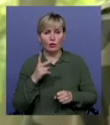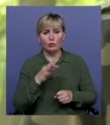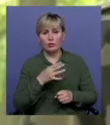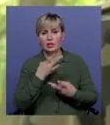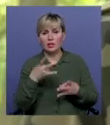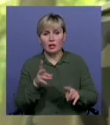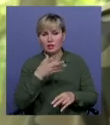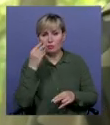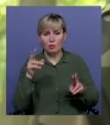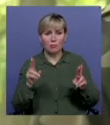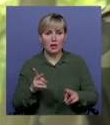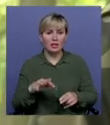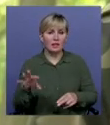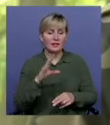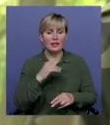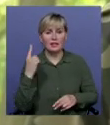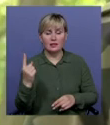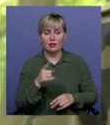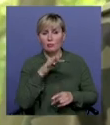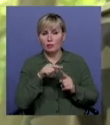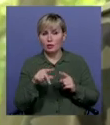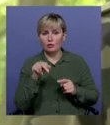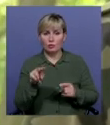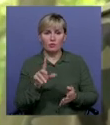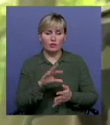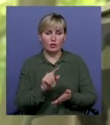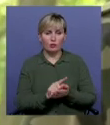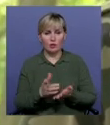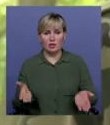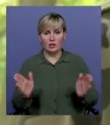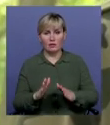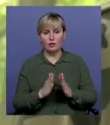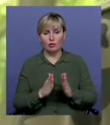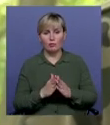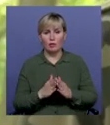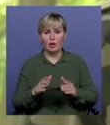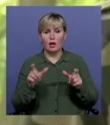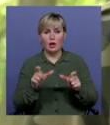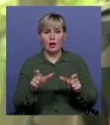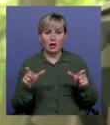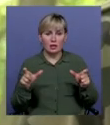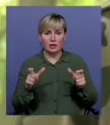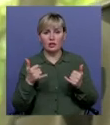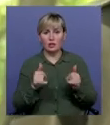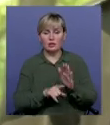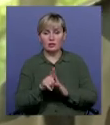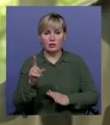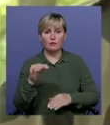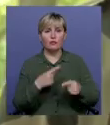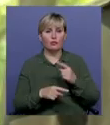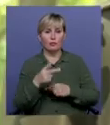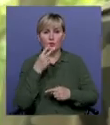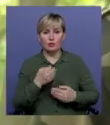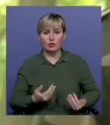забывать, что правила для всех едины. И в период ЧП все должны оставаться дома. Ослабление карантина не говорит о том, что теперь все вернулось в